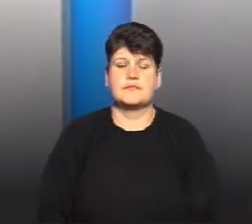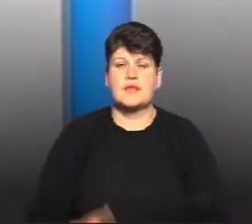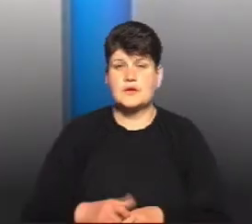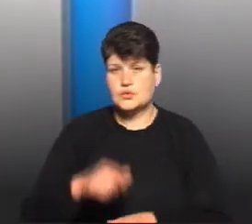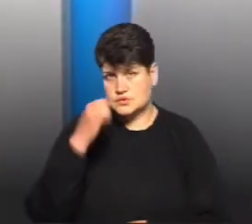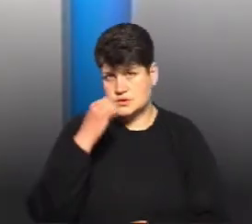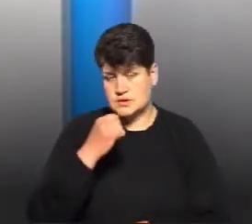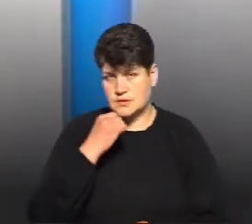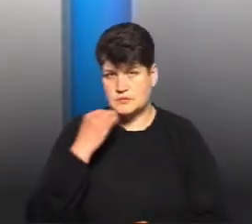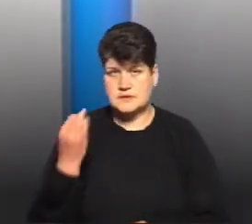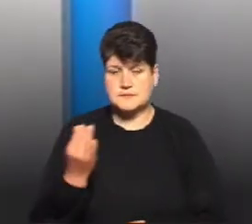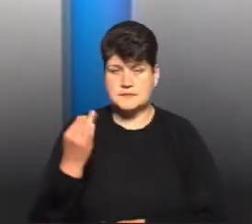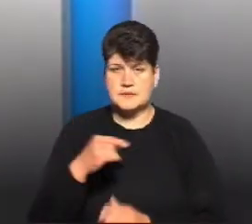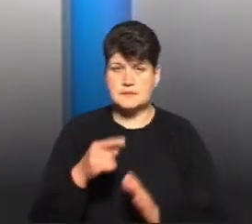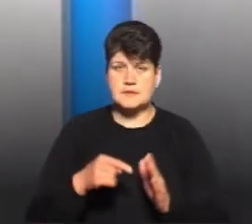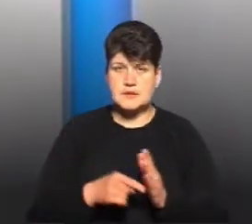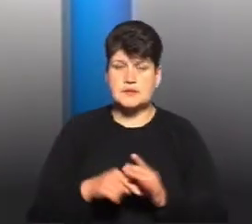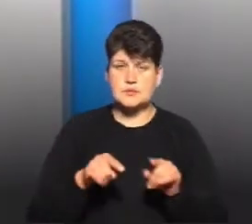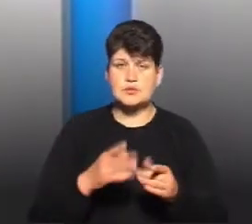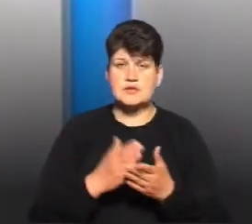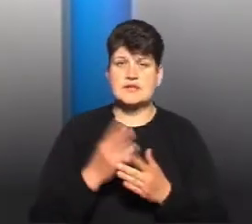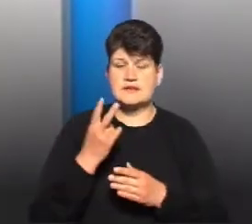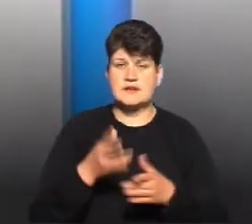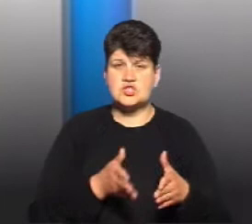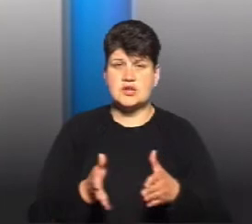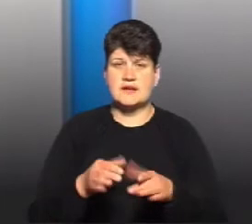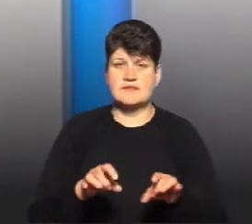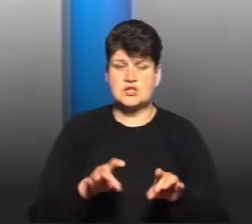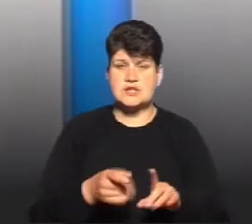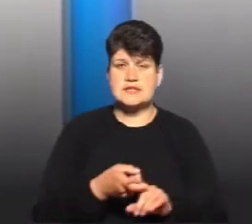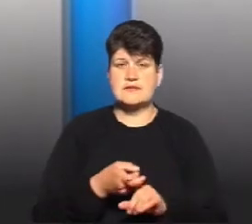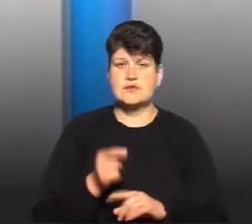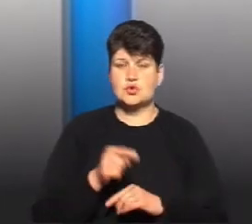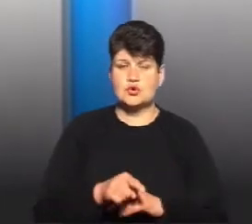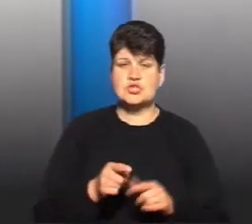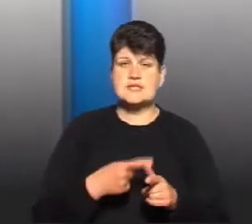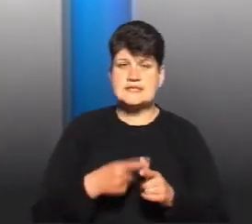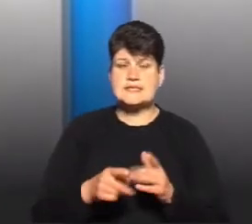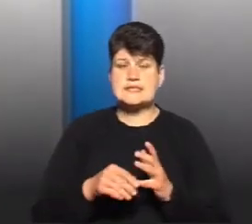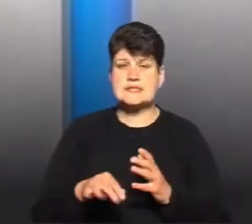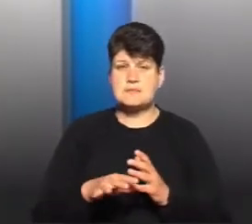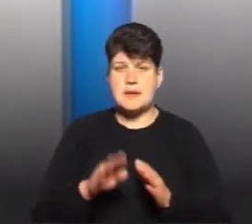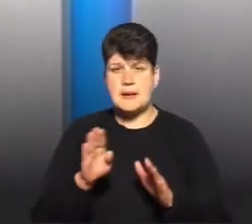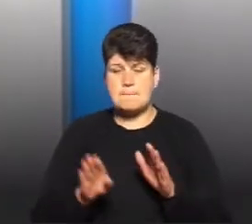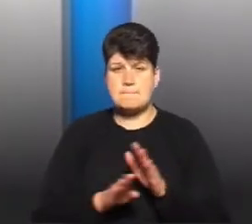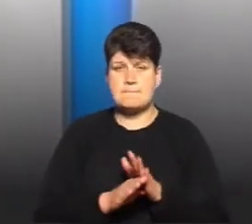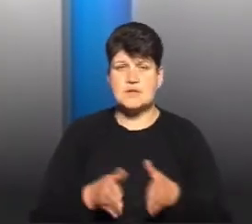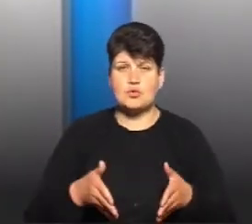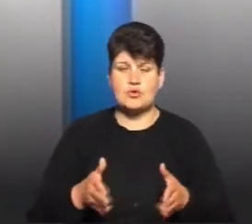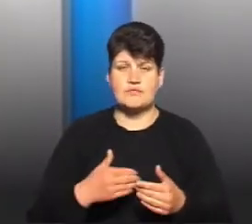Питання популярне, і знову ж таки тут є два шляхи вирішення, тому що залежить від того, чи ці земельні ділянки під городами, наприклад, так як в нашій громаді були в свій